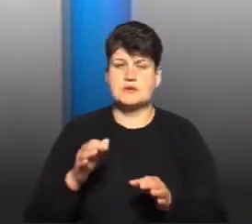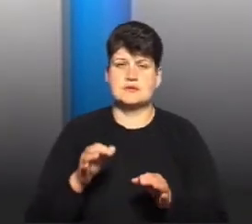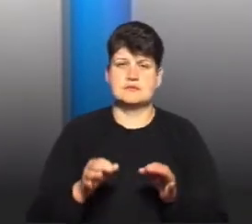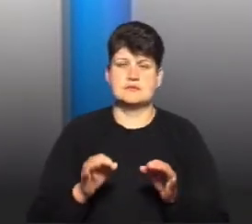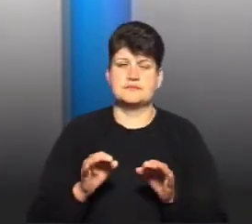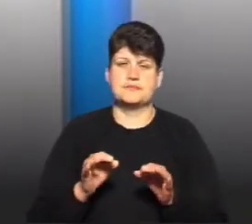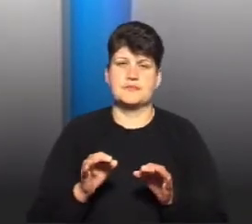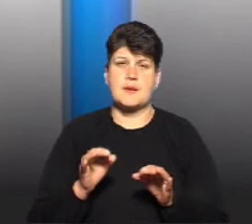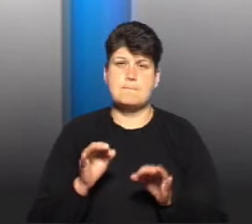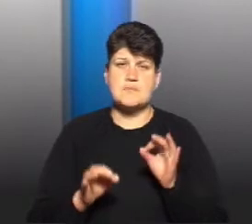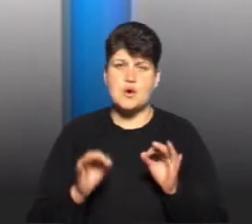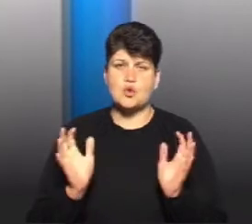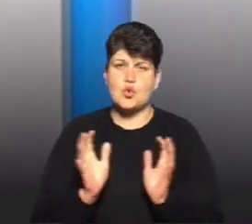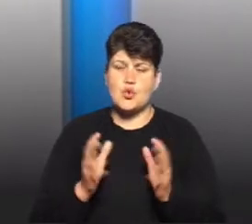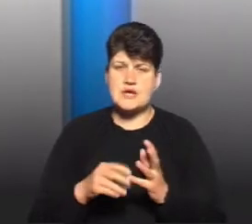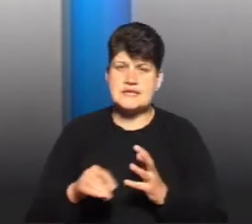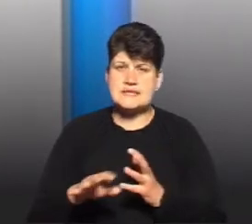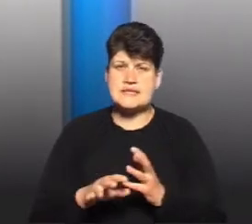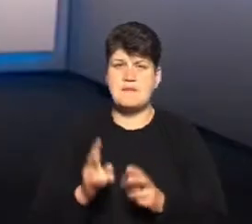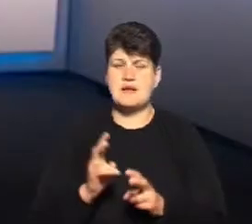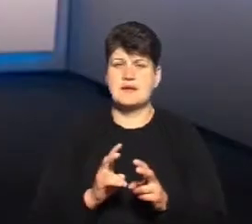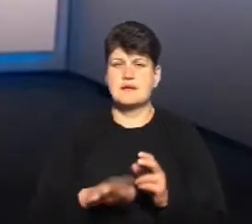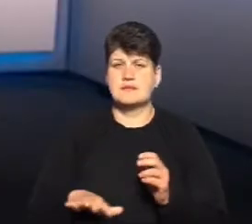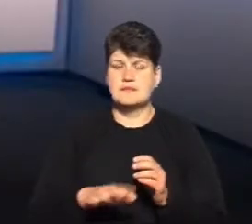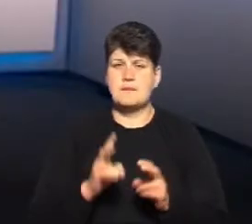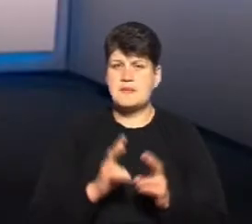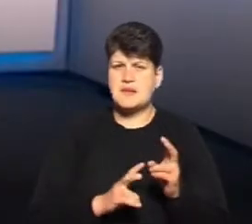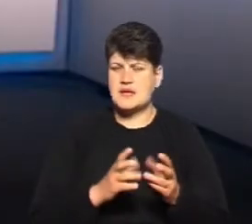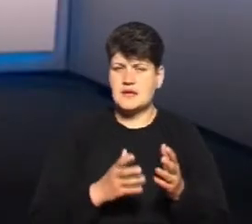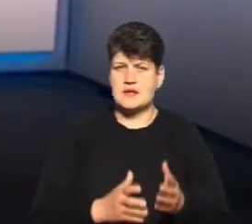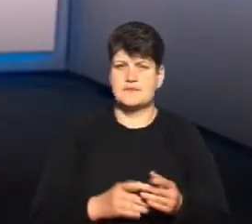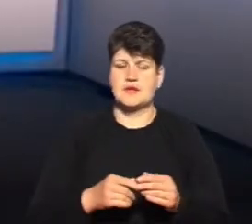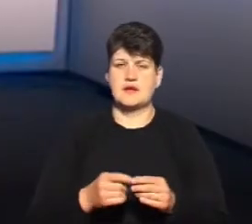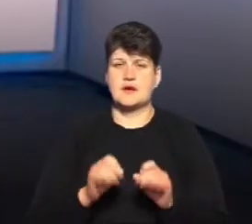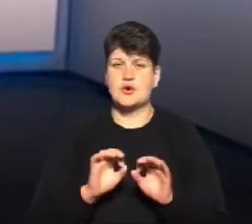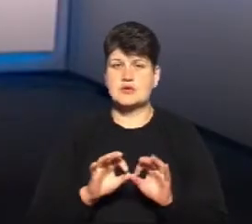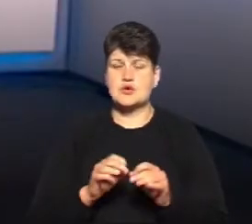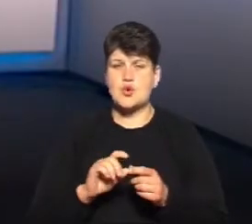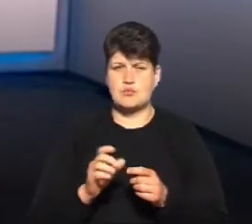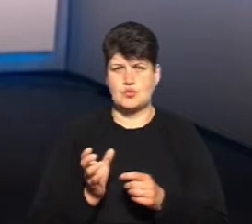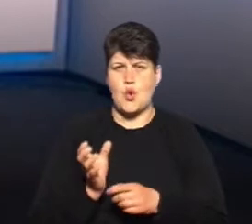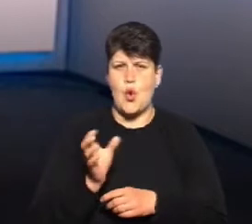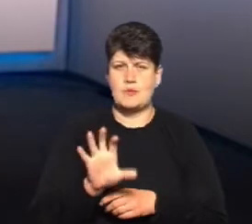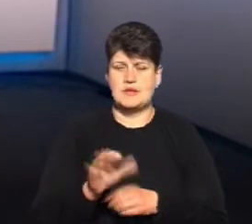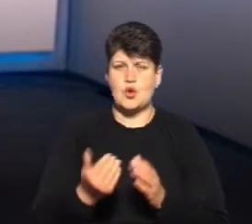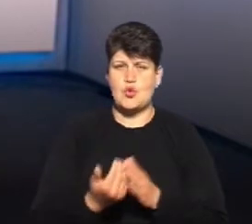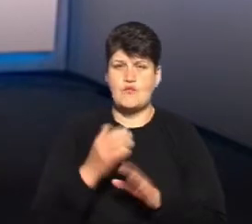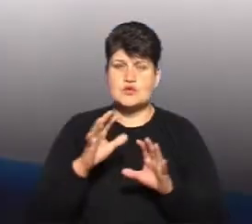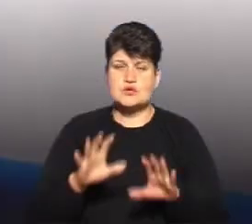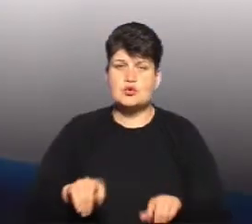держпідприємств. Я пропоную зараз послухати коментар щодо нового закону і ситуацію з передачею державних земель в